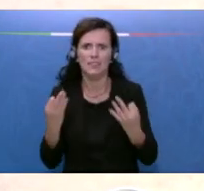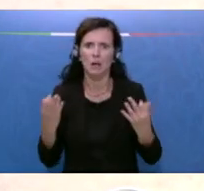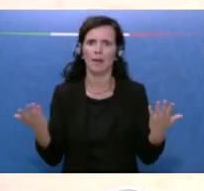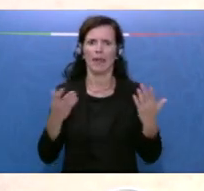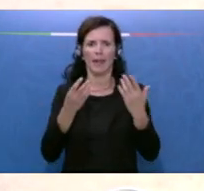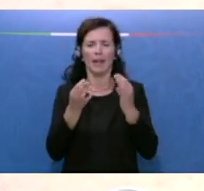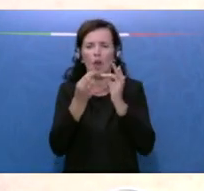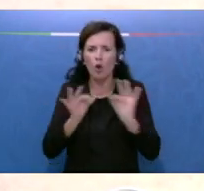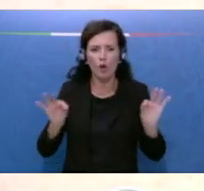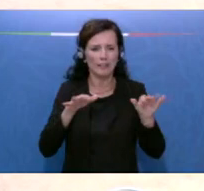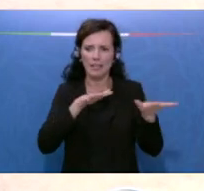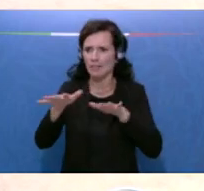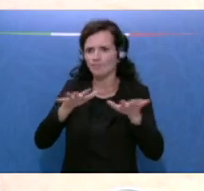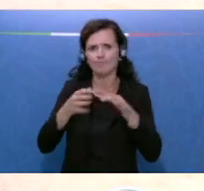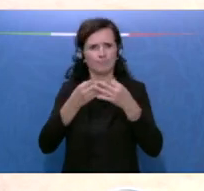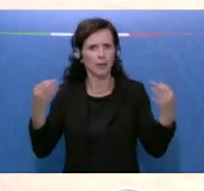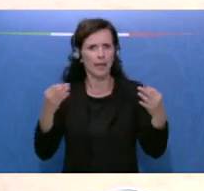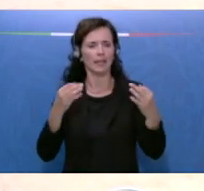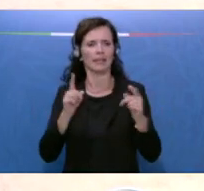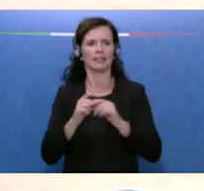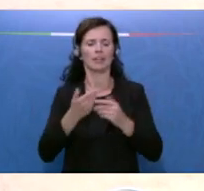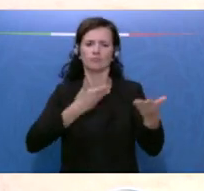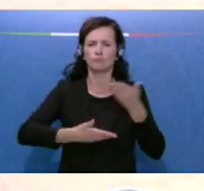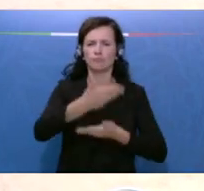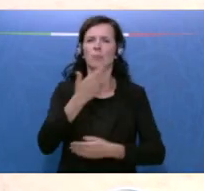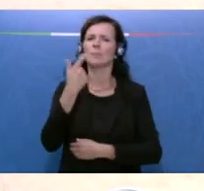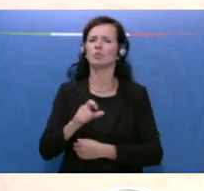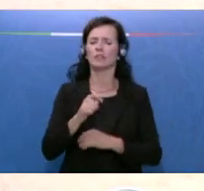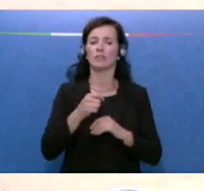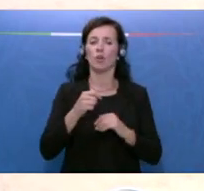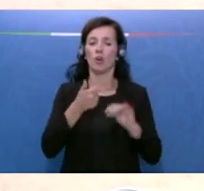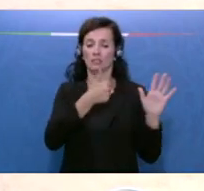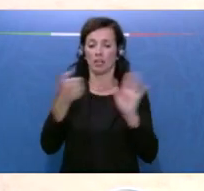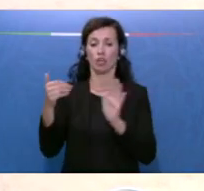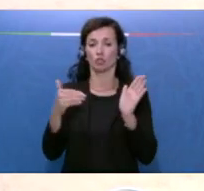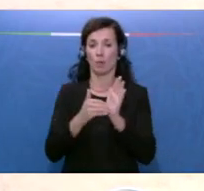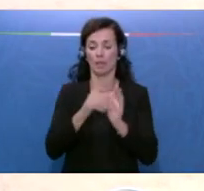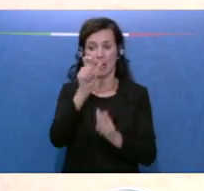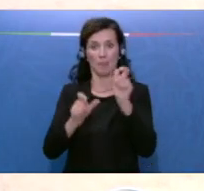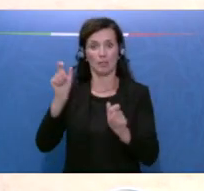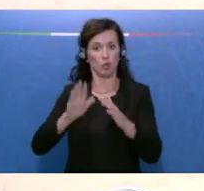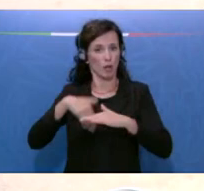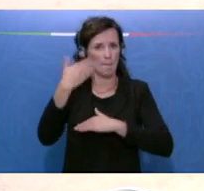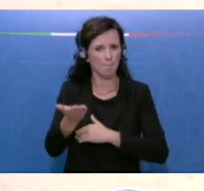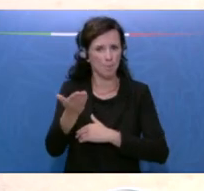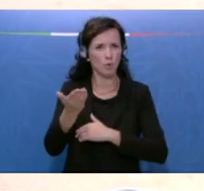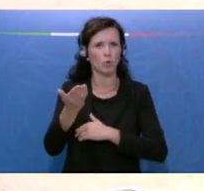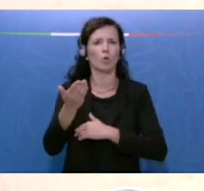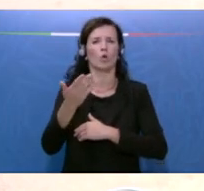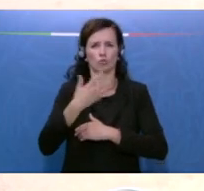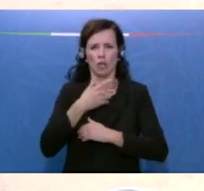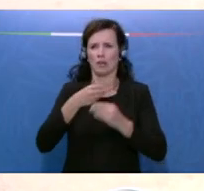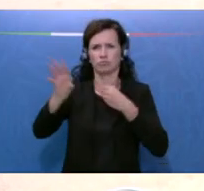più di 600.000 persone sono state displaced altri milioni di migranti